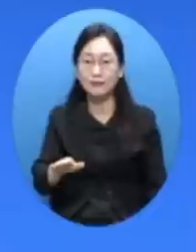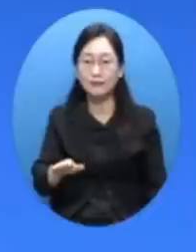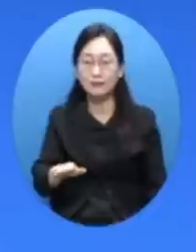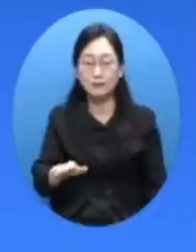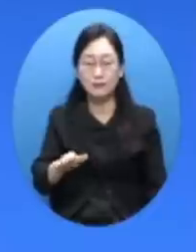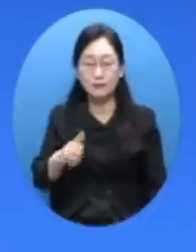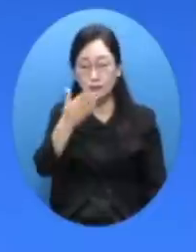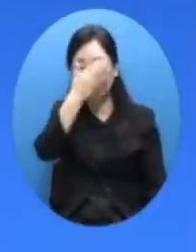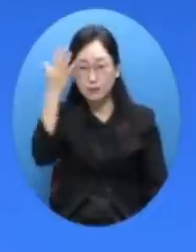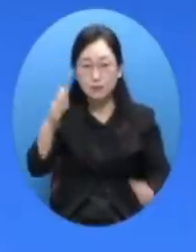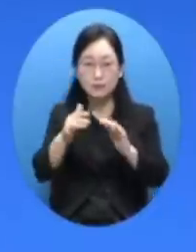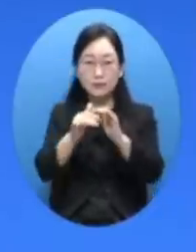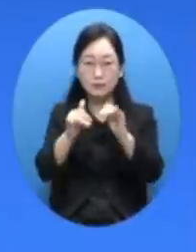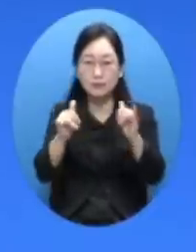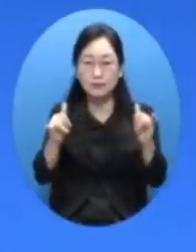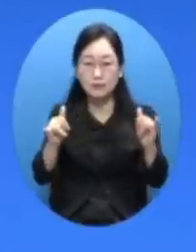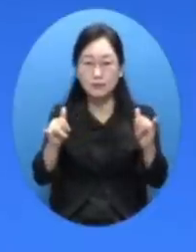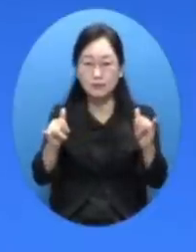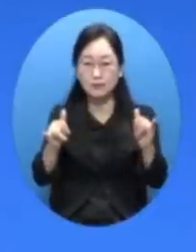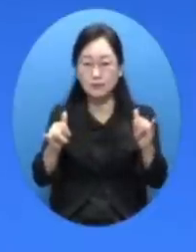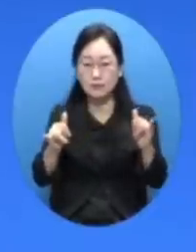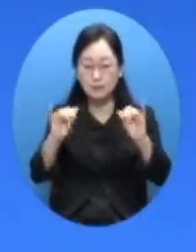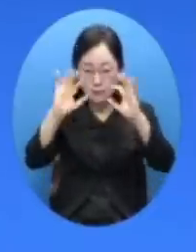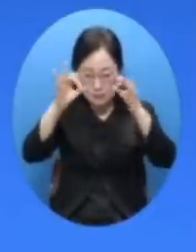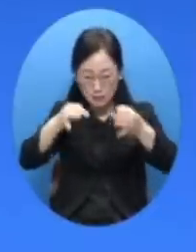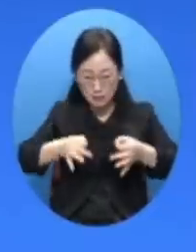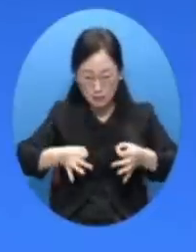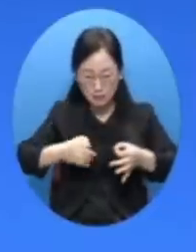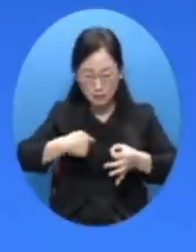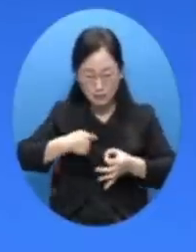자기가 얼마나 가치 있고